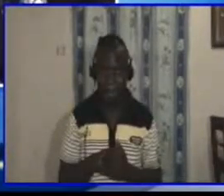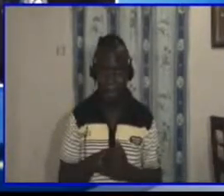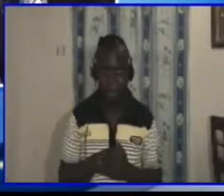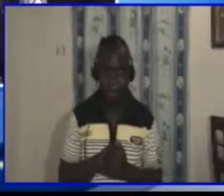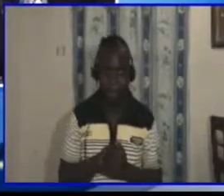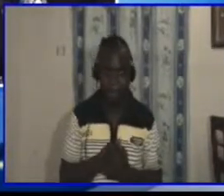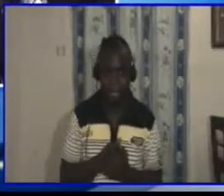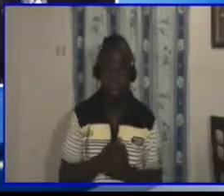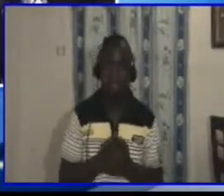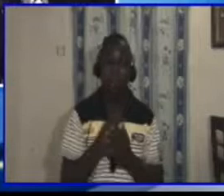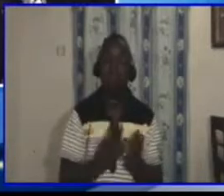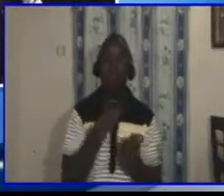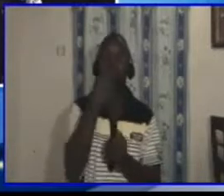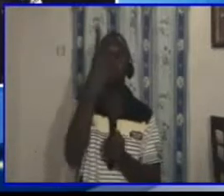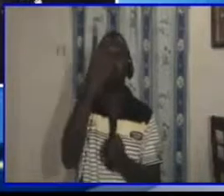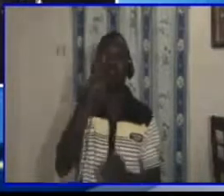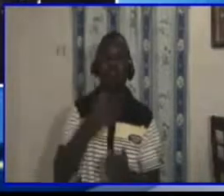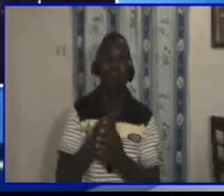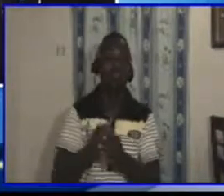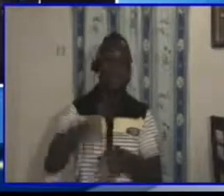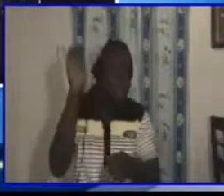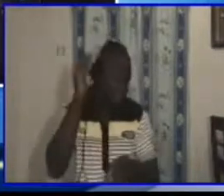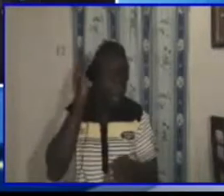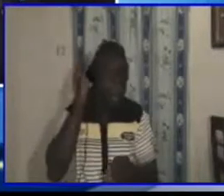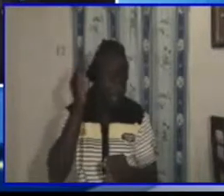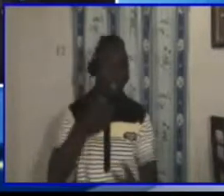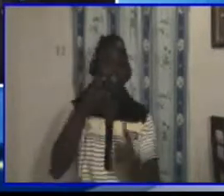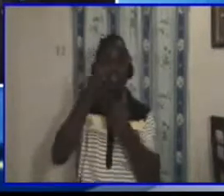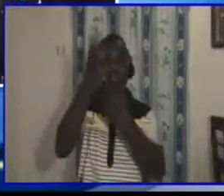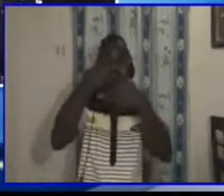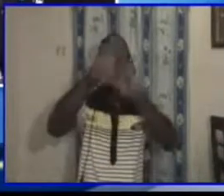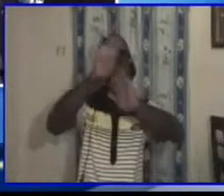questa è la santa parola di dio